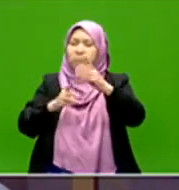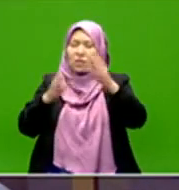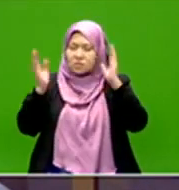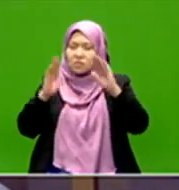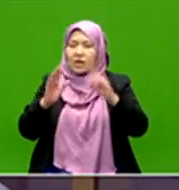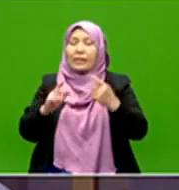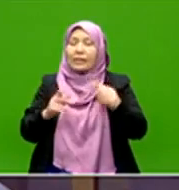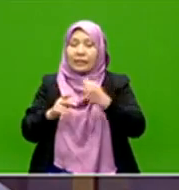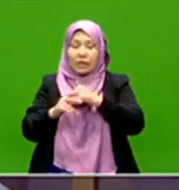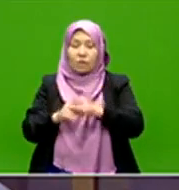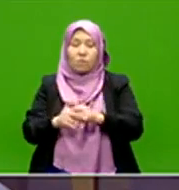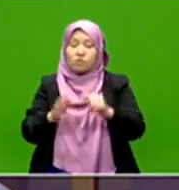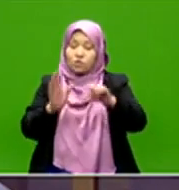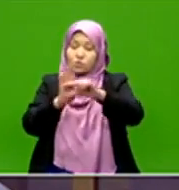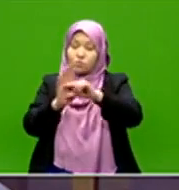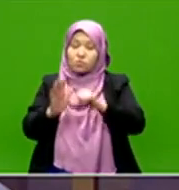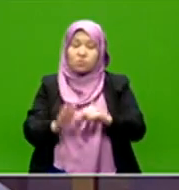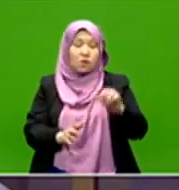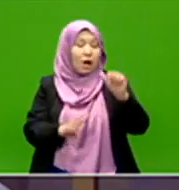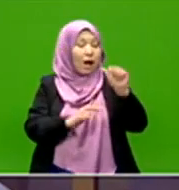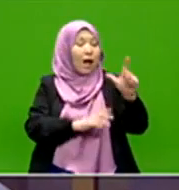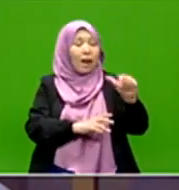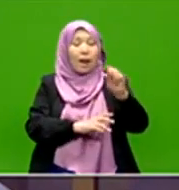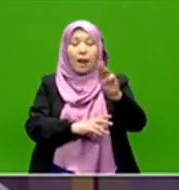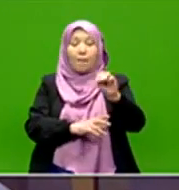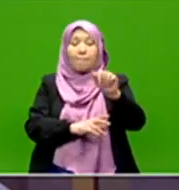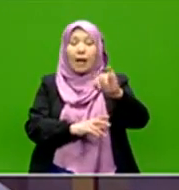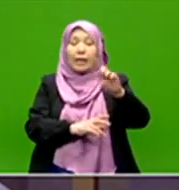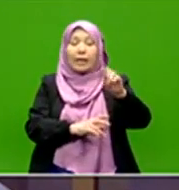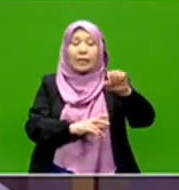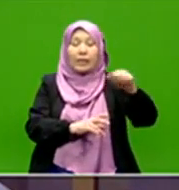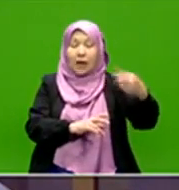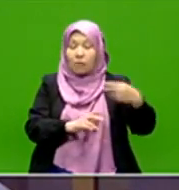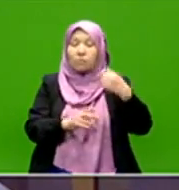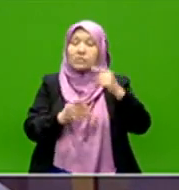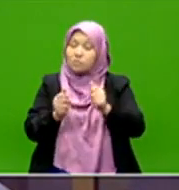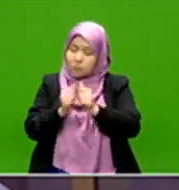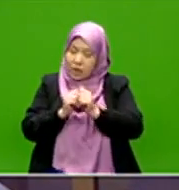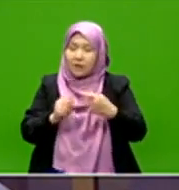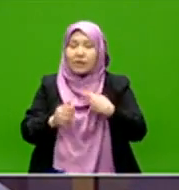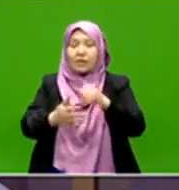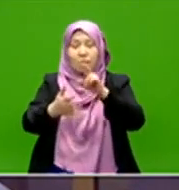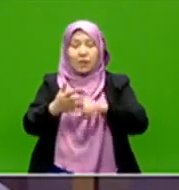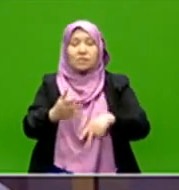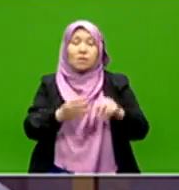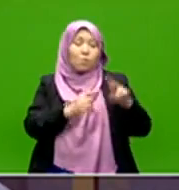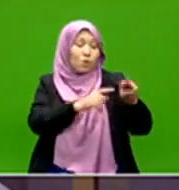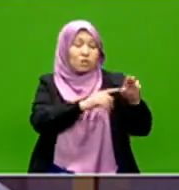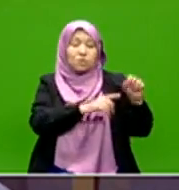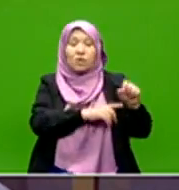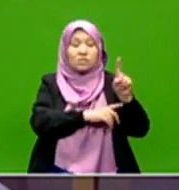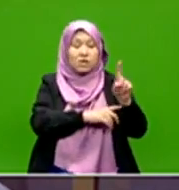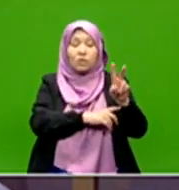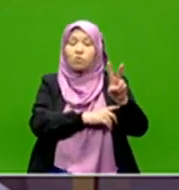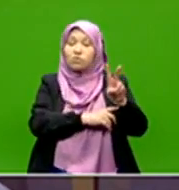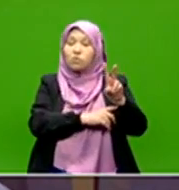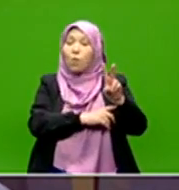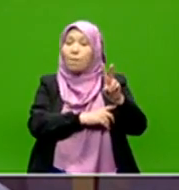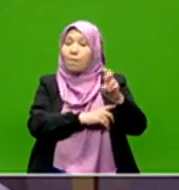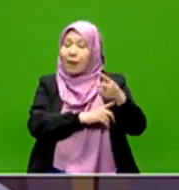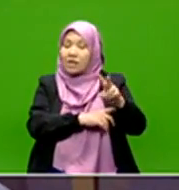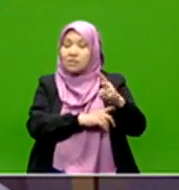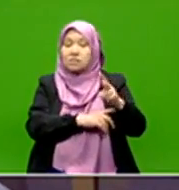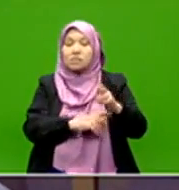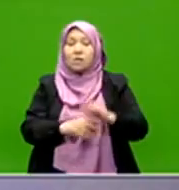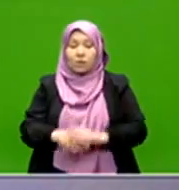ayat 27. Untuk sama-sama kita baca halaman 112. Jom sama-sama. Sama Ustaz Tirmizi. Baik,